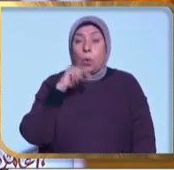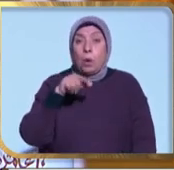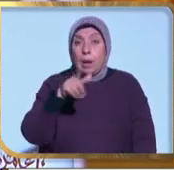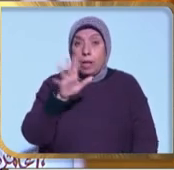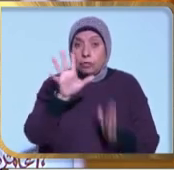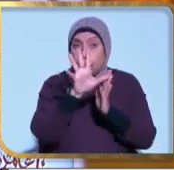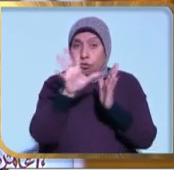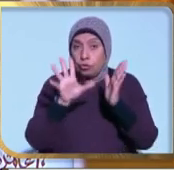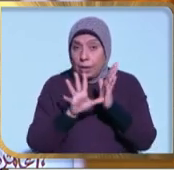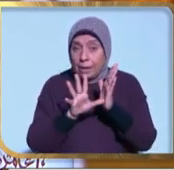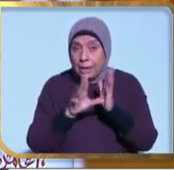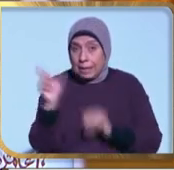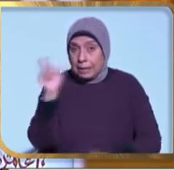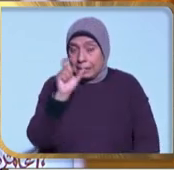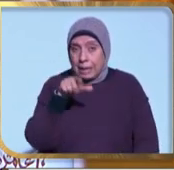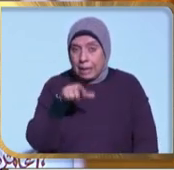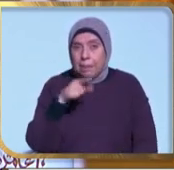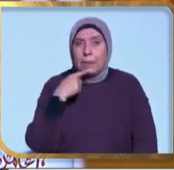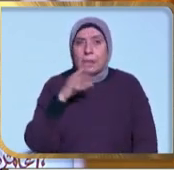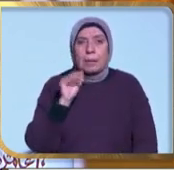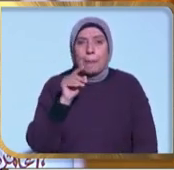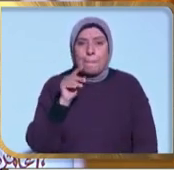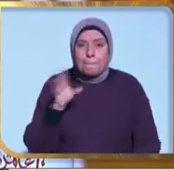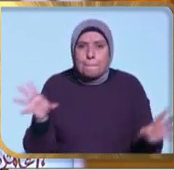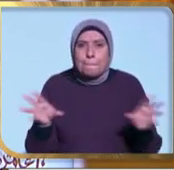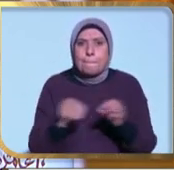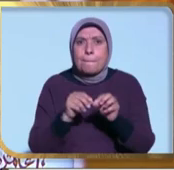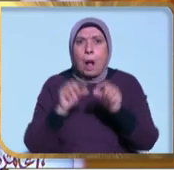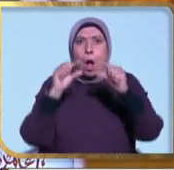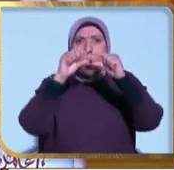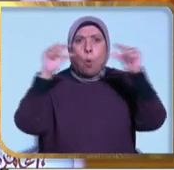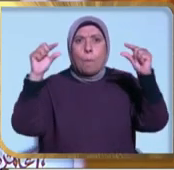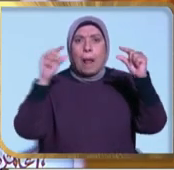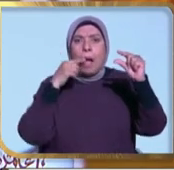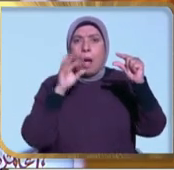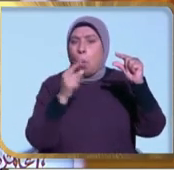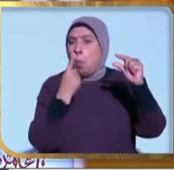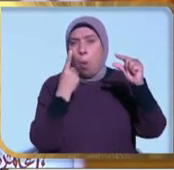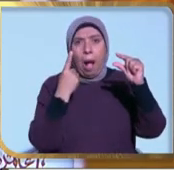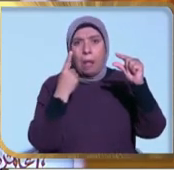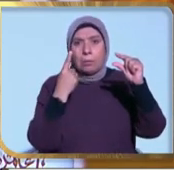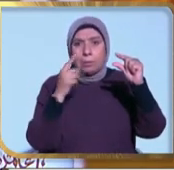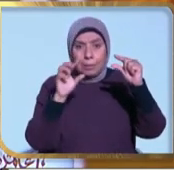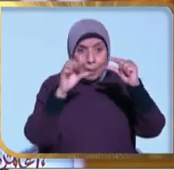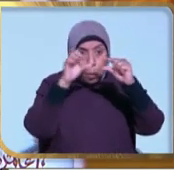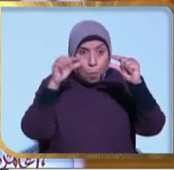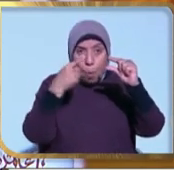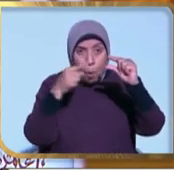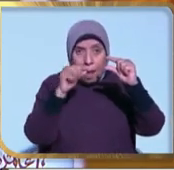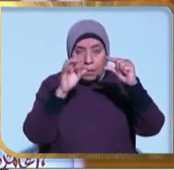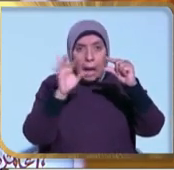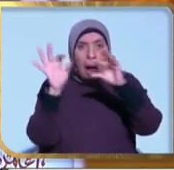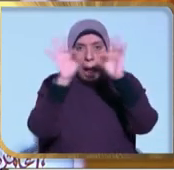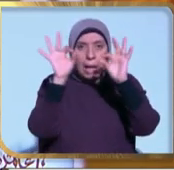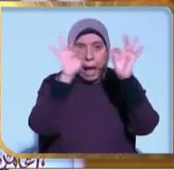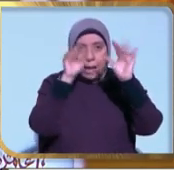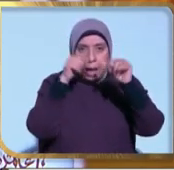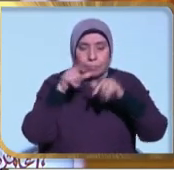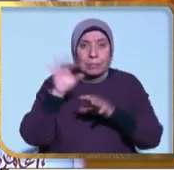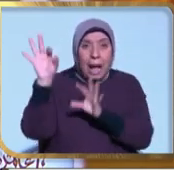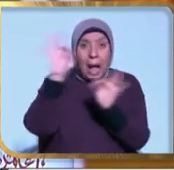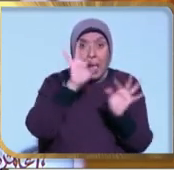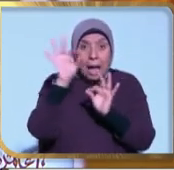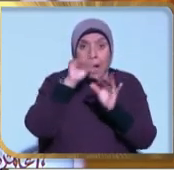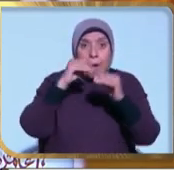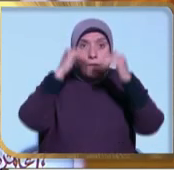الاسلاميه هي كالجمل الواحده لا ينقض بعضها بعضا ودي مقدمه كان لابد ان انا ابتدي بيها الكلام